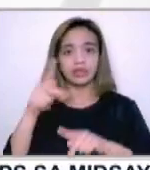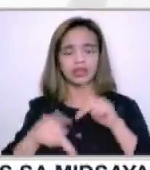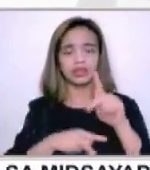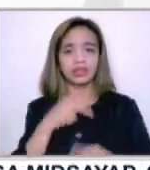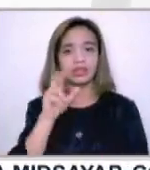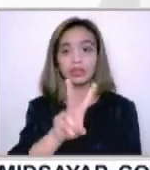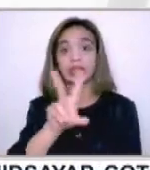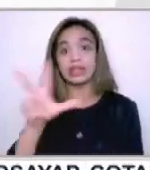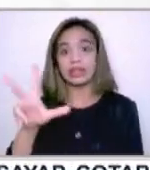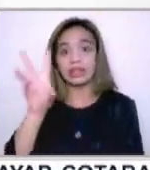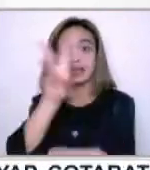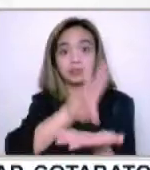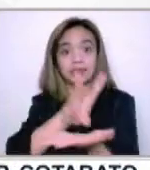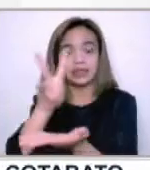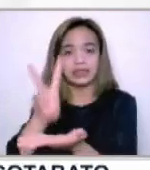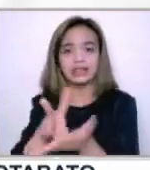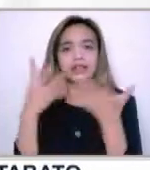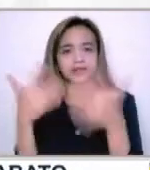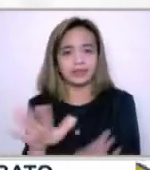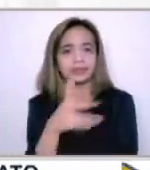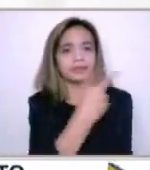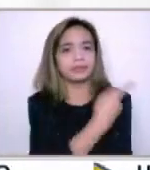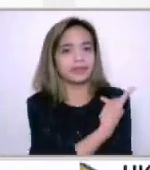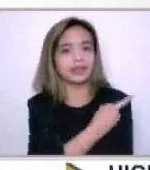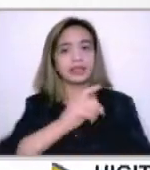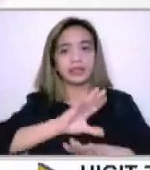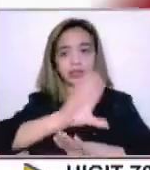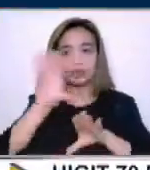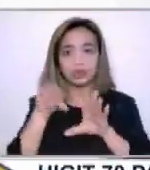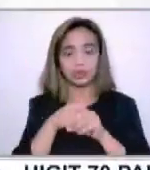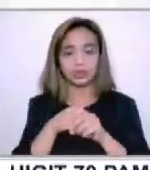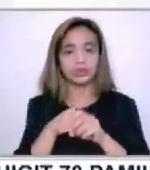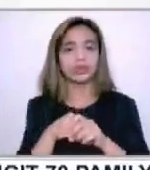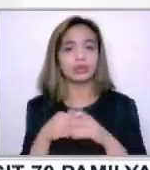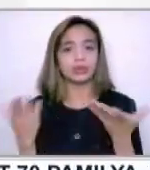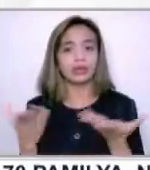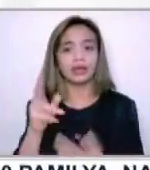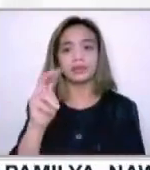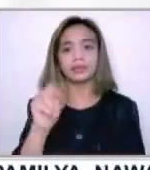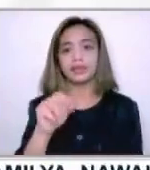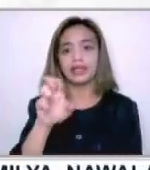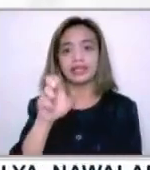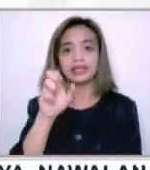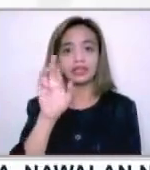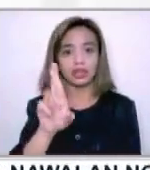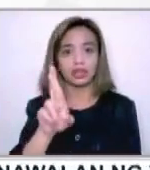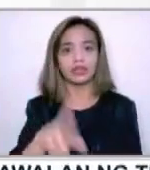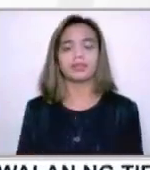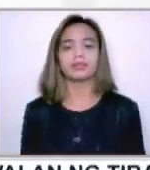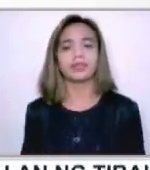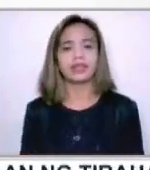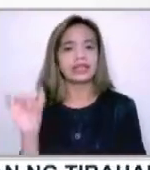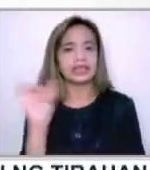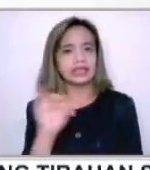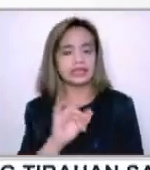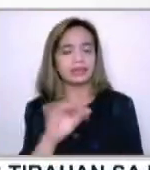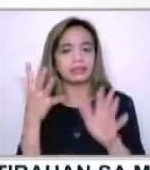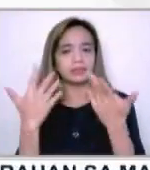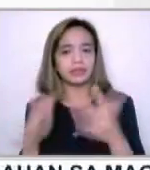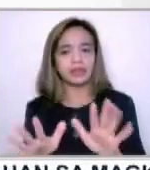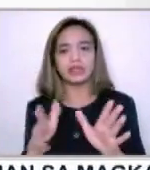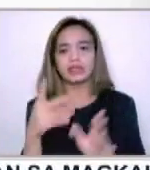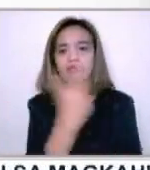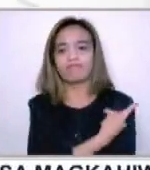ang naturukan na ng bakuna. Kabilang dito ang mga lungsod sa National Capital Region, bakunado na rin ang karamihan sa